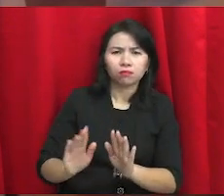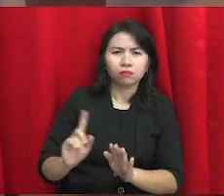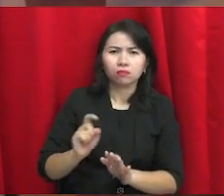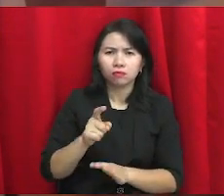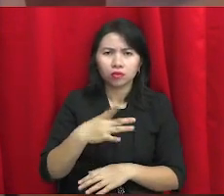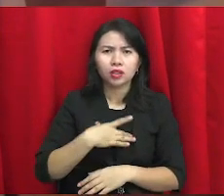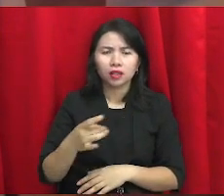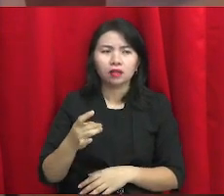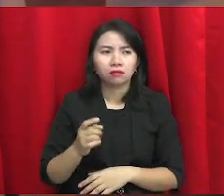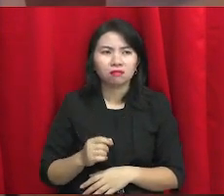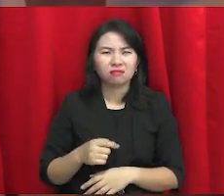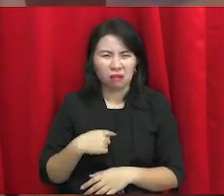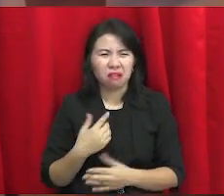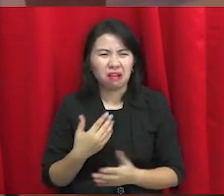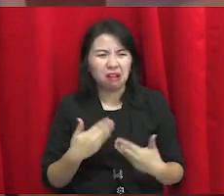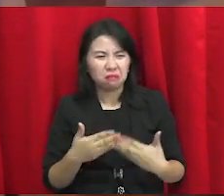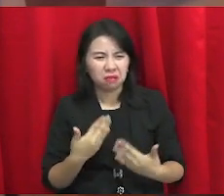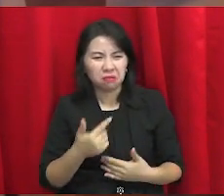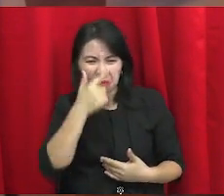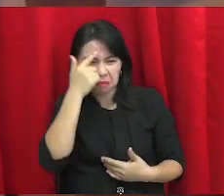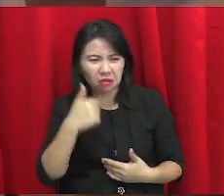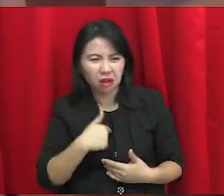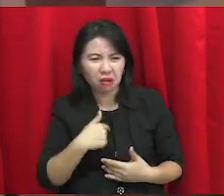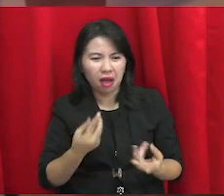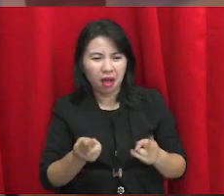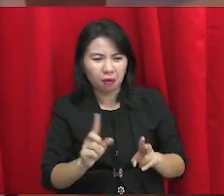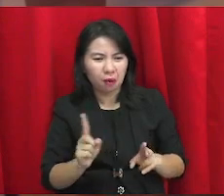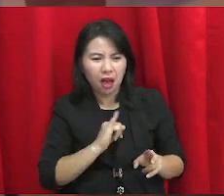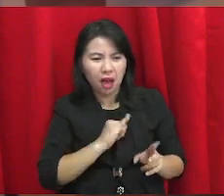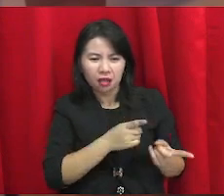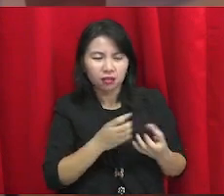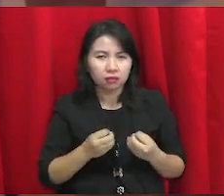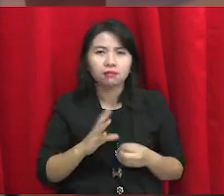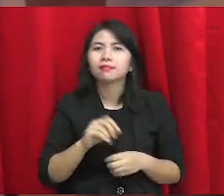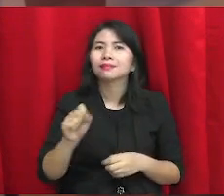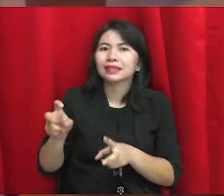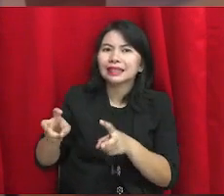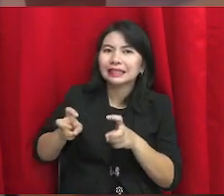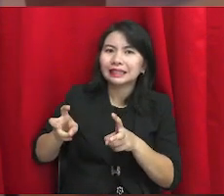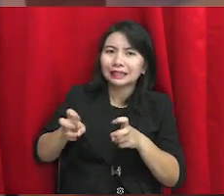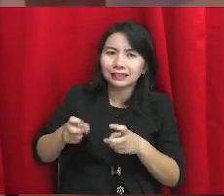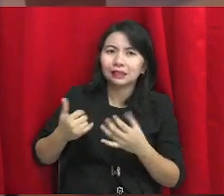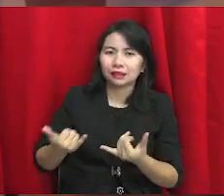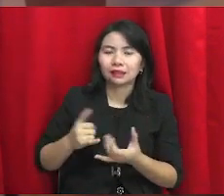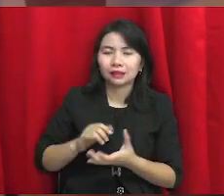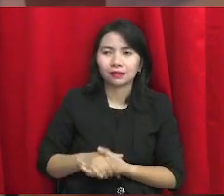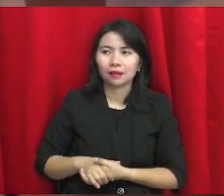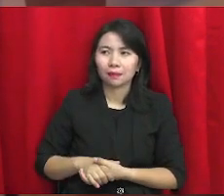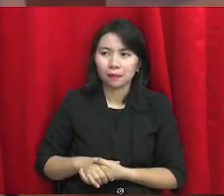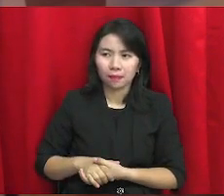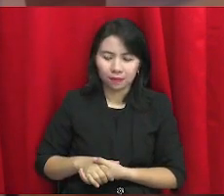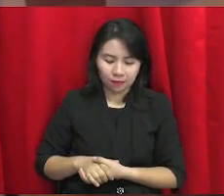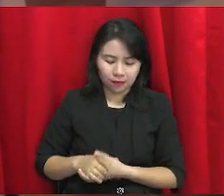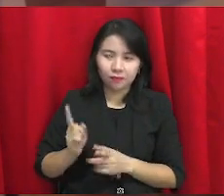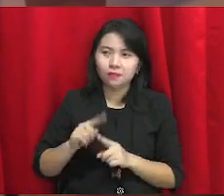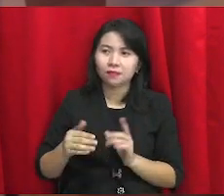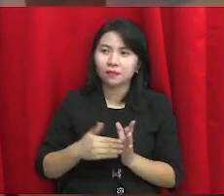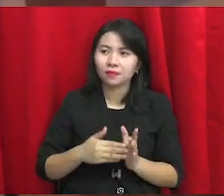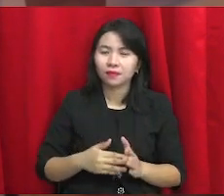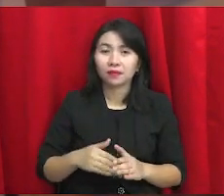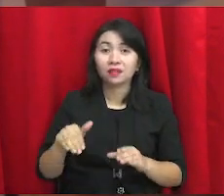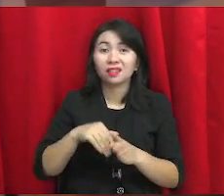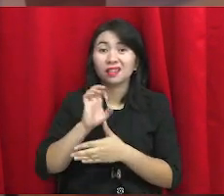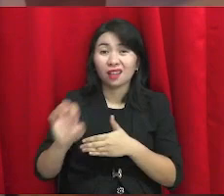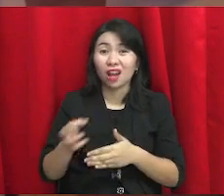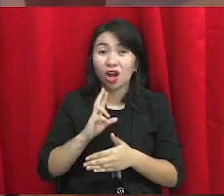least, masaya ako, nangyari yung gusto ko. Napaka-selfish talaga ng mga reasons ngayon, di ba? Sige lang. Pero ang totoo naman yan, sa dulo, masaya